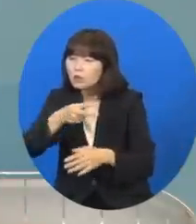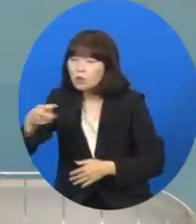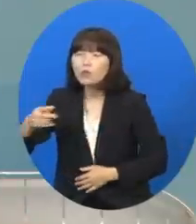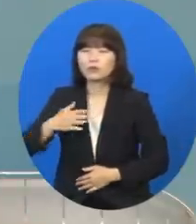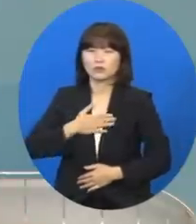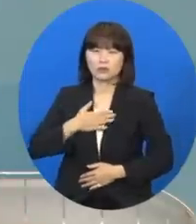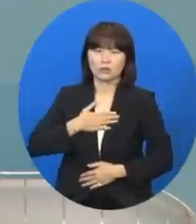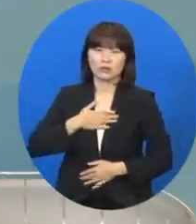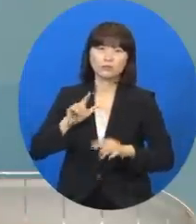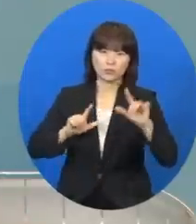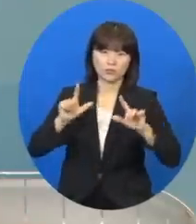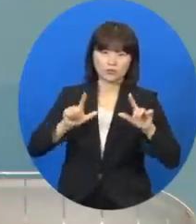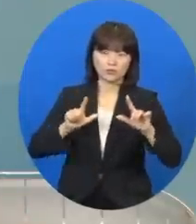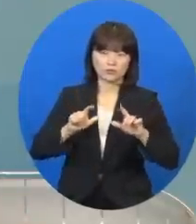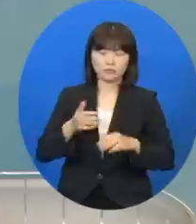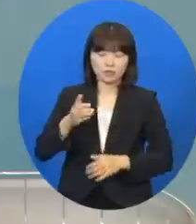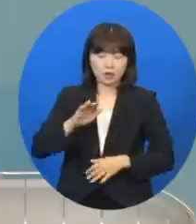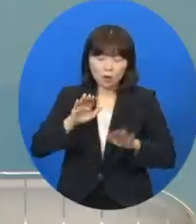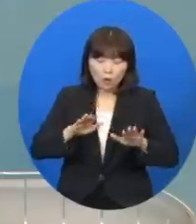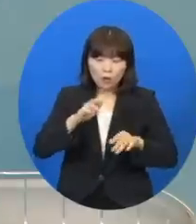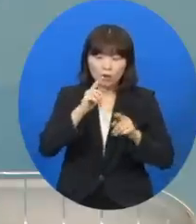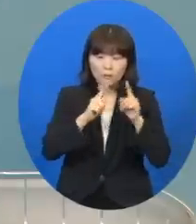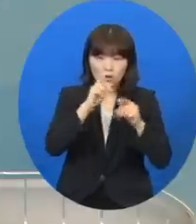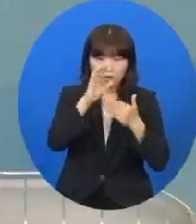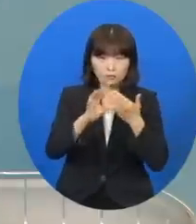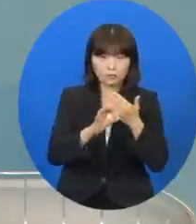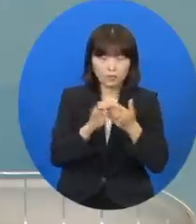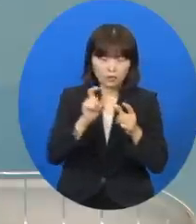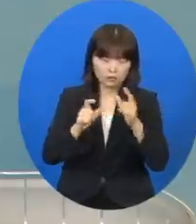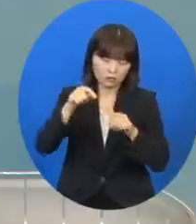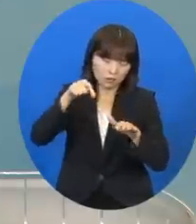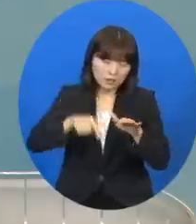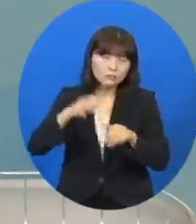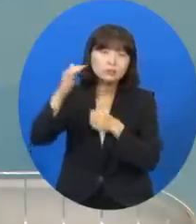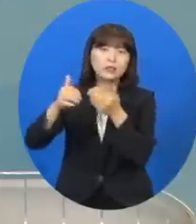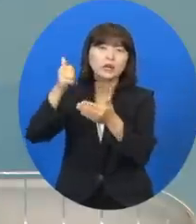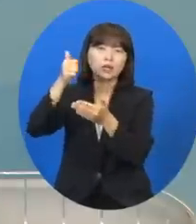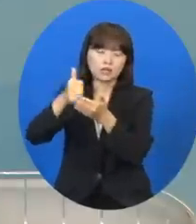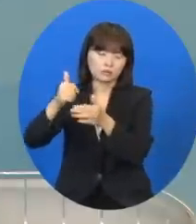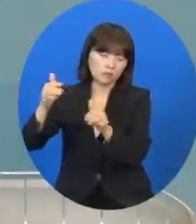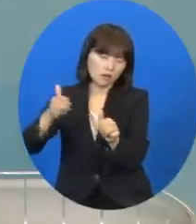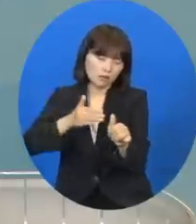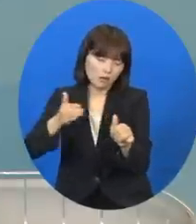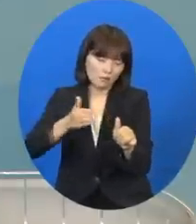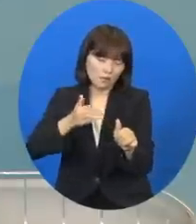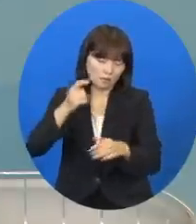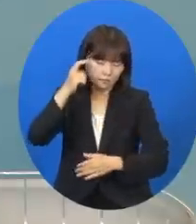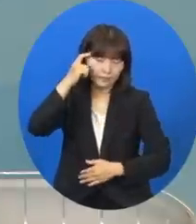그런데 오늘 말씀을 보면 더 깊은 하나님의 섭리를 보게